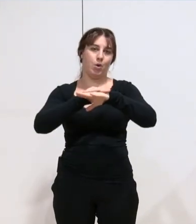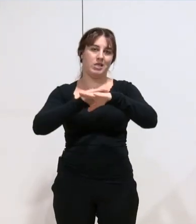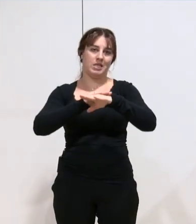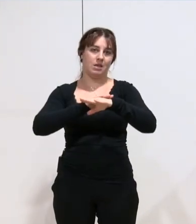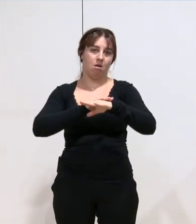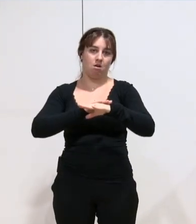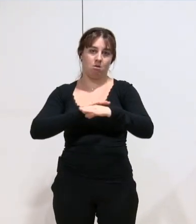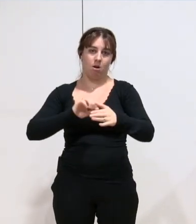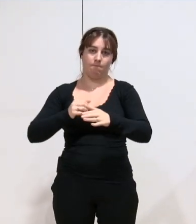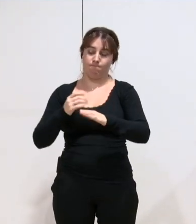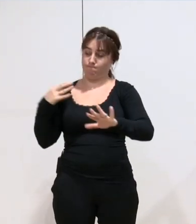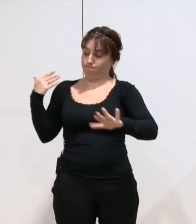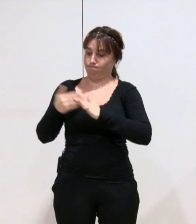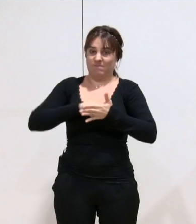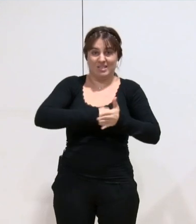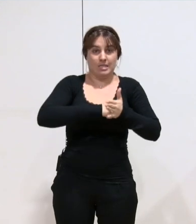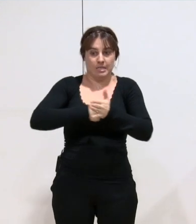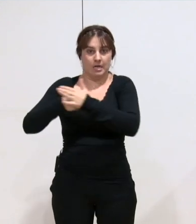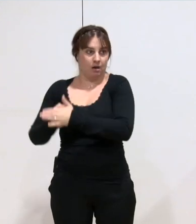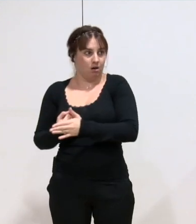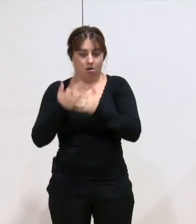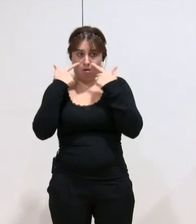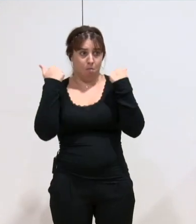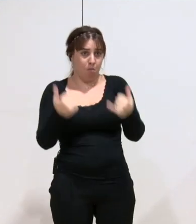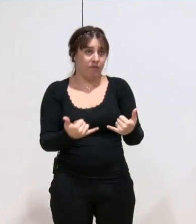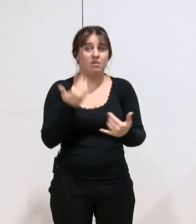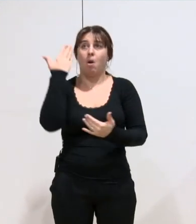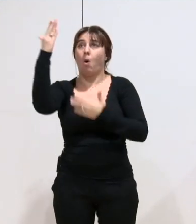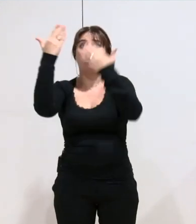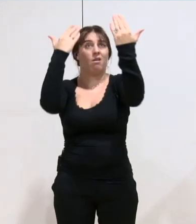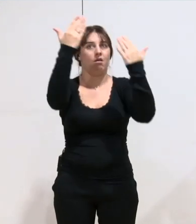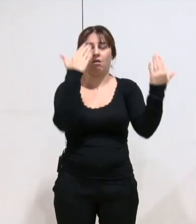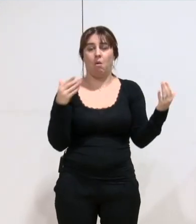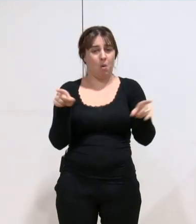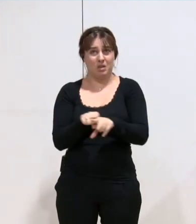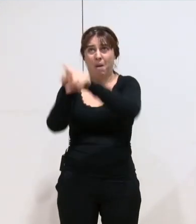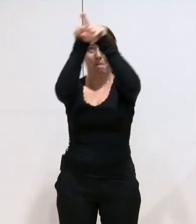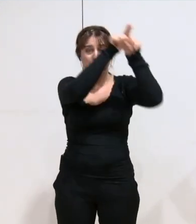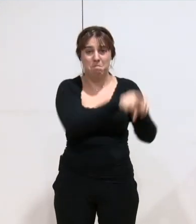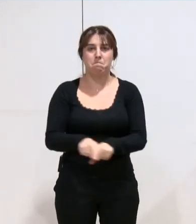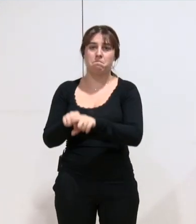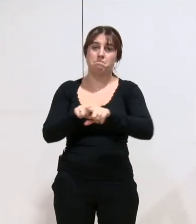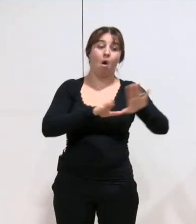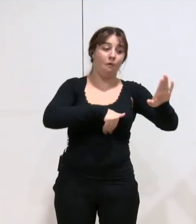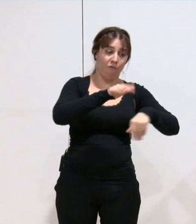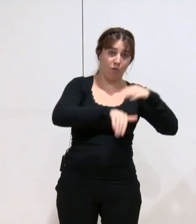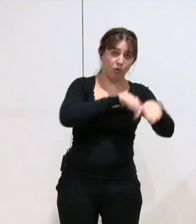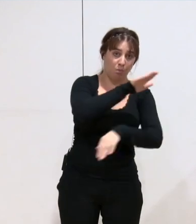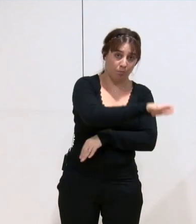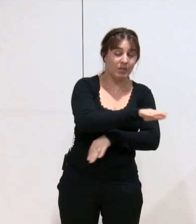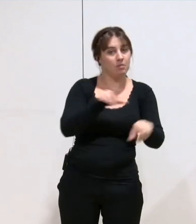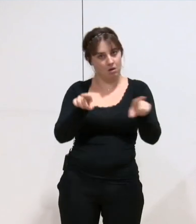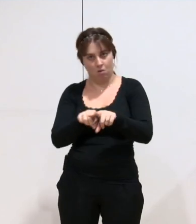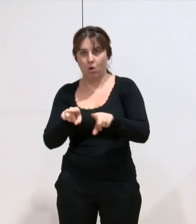récessionniste dont nous voyons les effets ici comme ailleurs d'ailleurs, à la fois sur le fonctionnement et à la fois sur